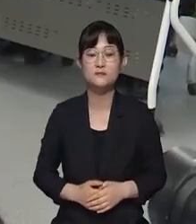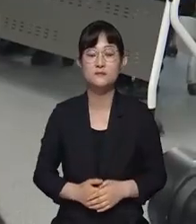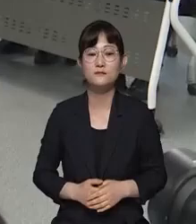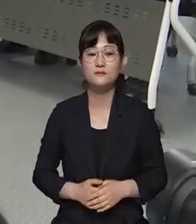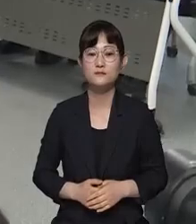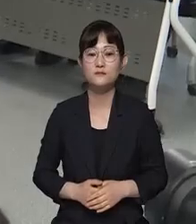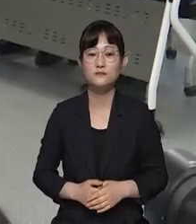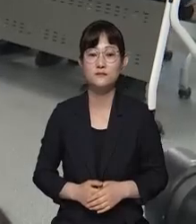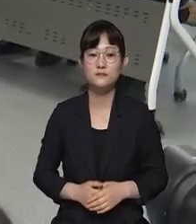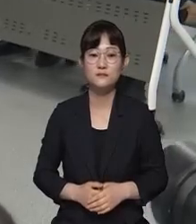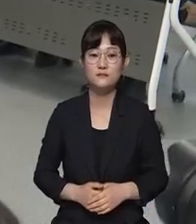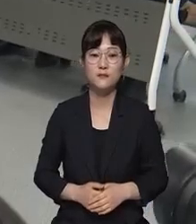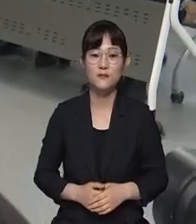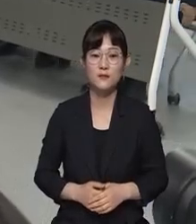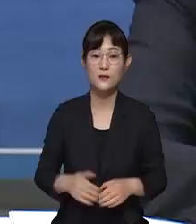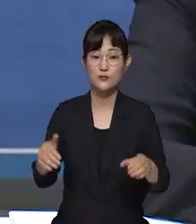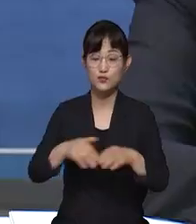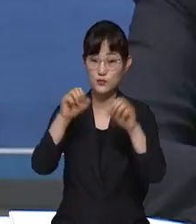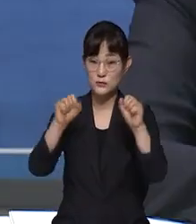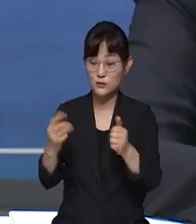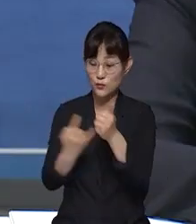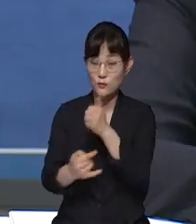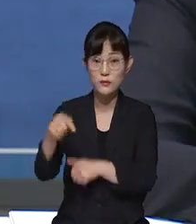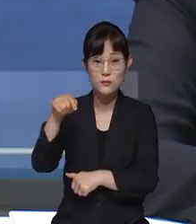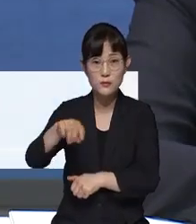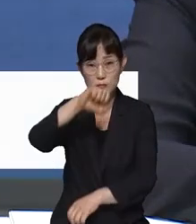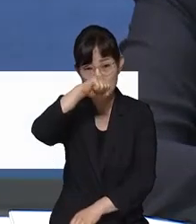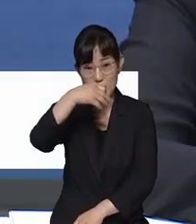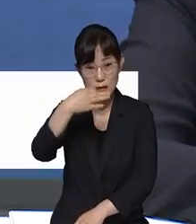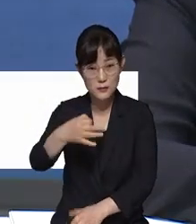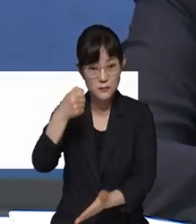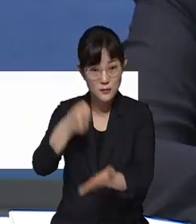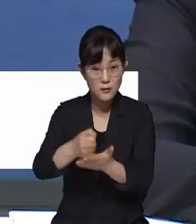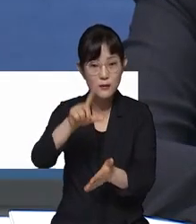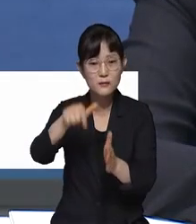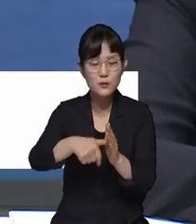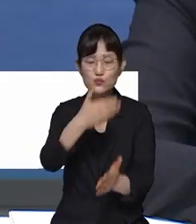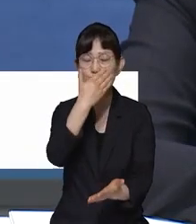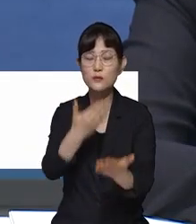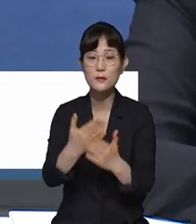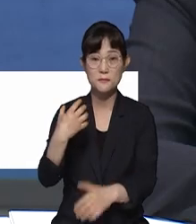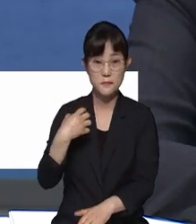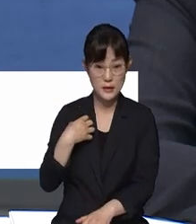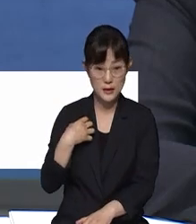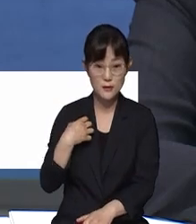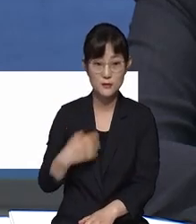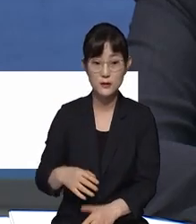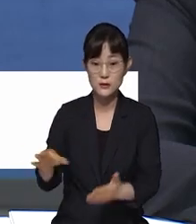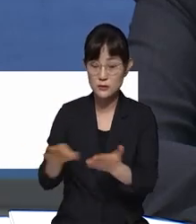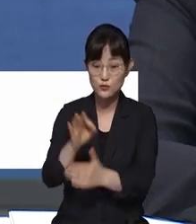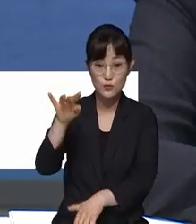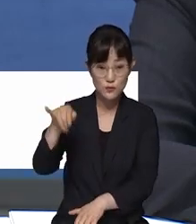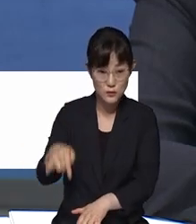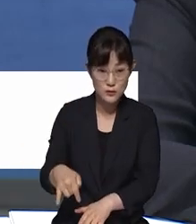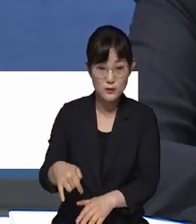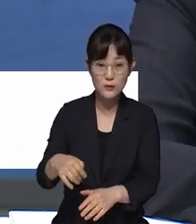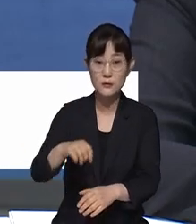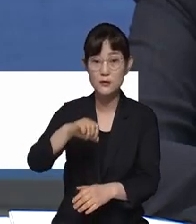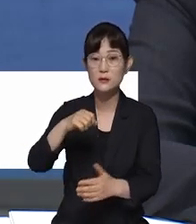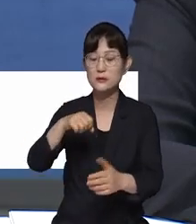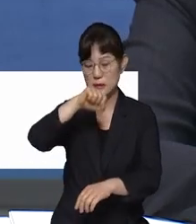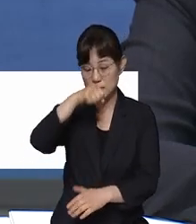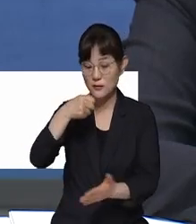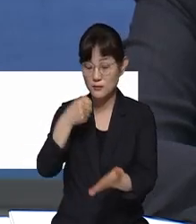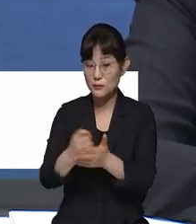바꿨습니다. 사실은 문체위도 예산 과정에서 제일 중요한 역할을 하기 때문에 기재위나 예결위 소위에